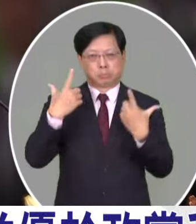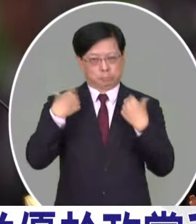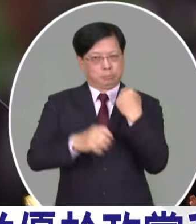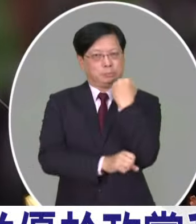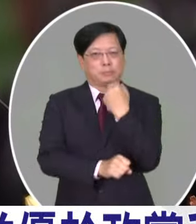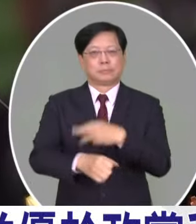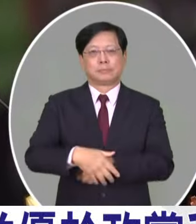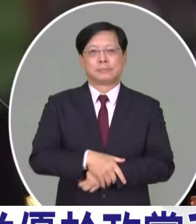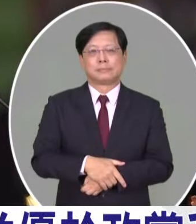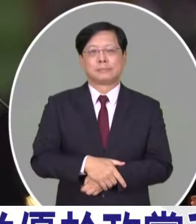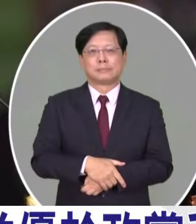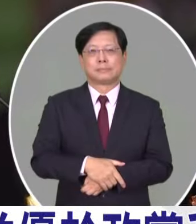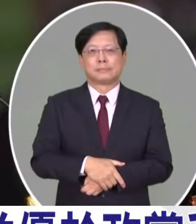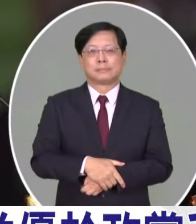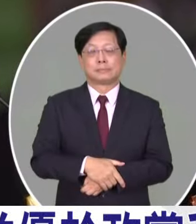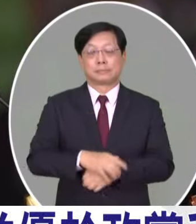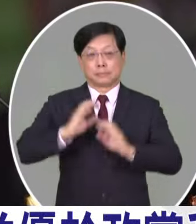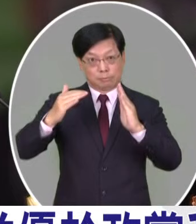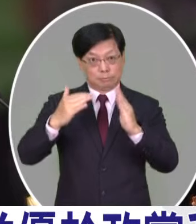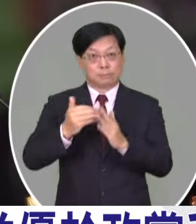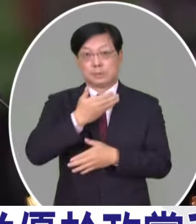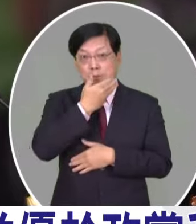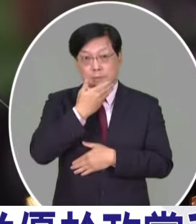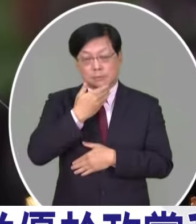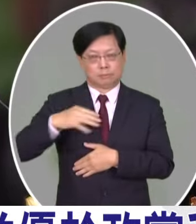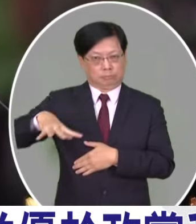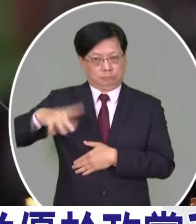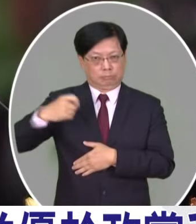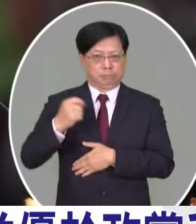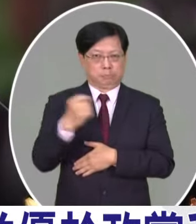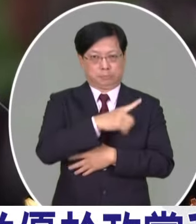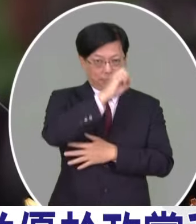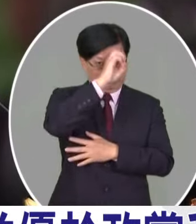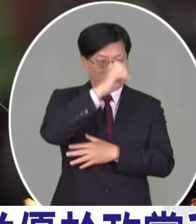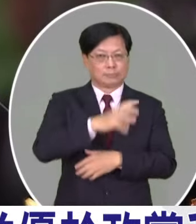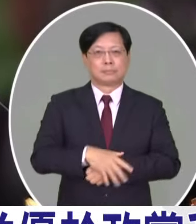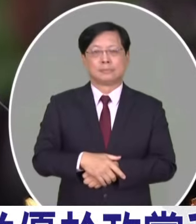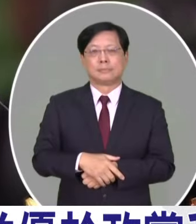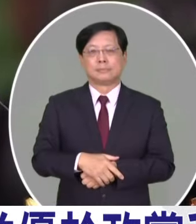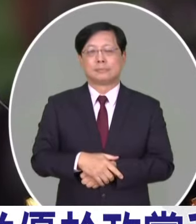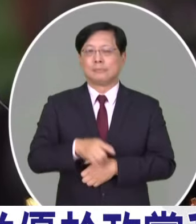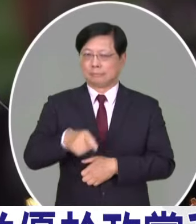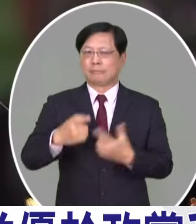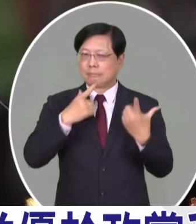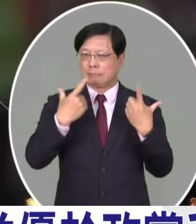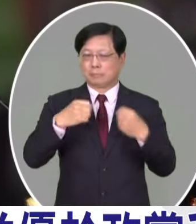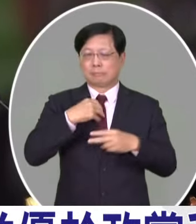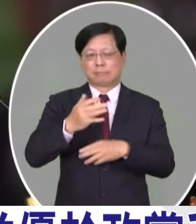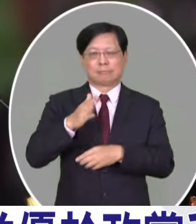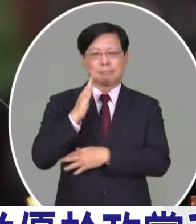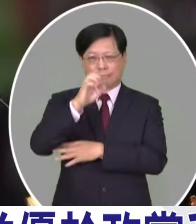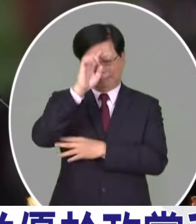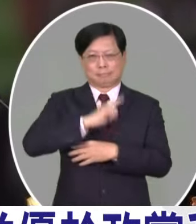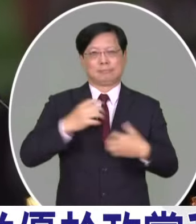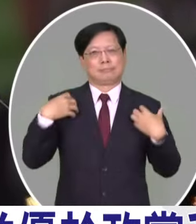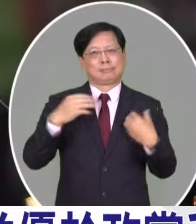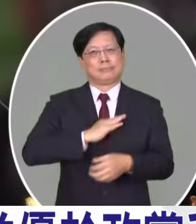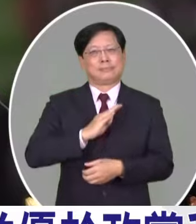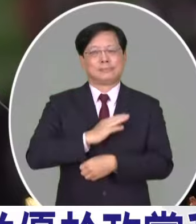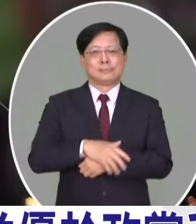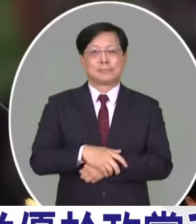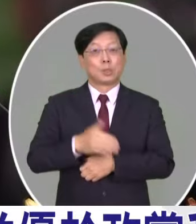本。国家的利益优先于政党的利益，这是政党的天职。 喊话国会